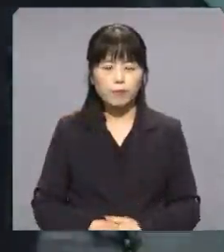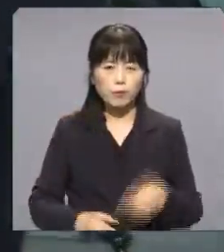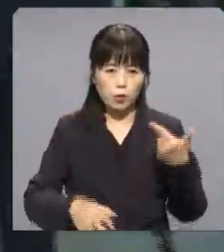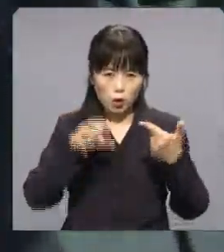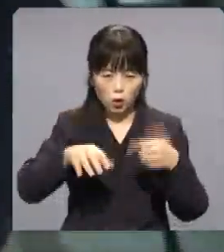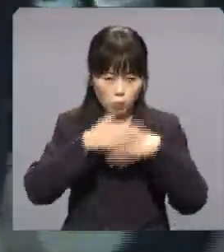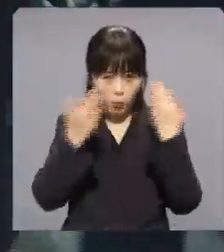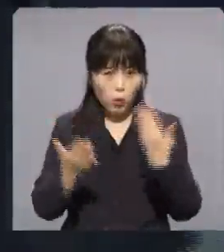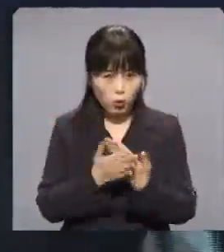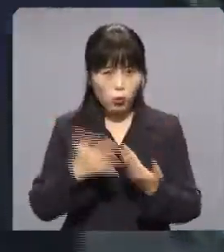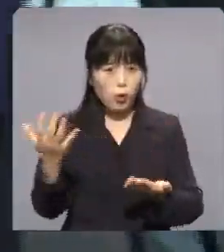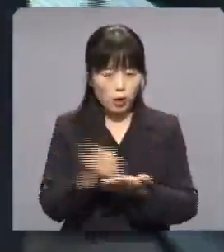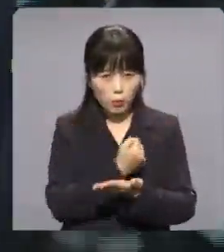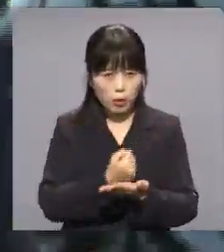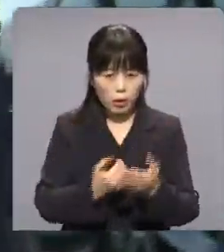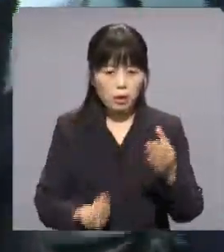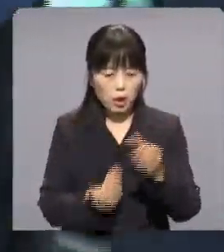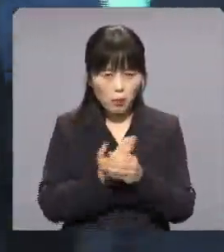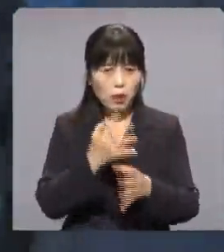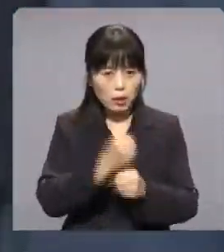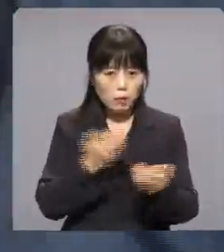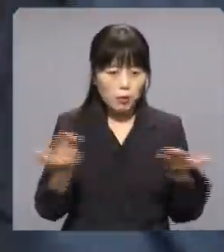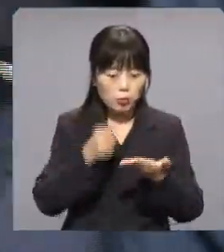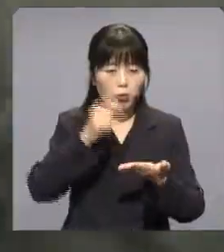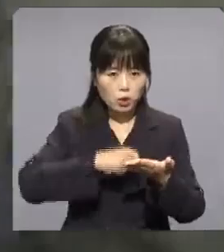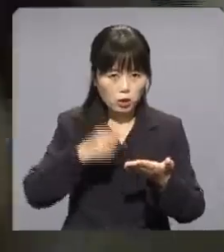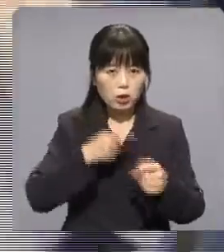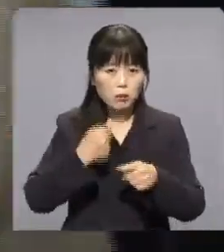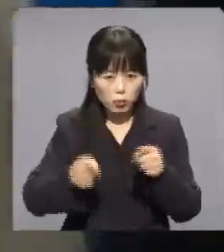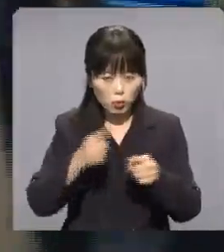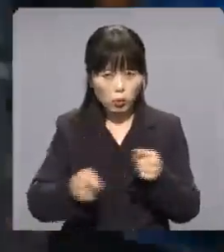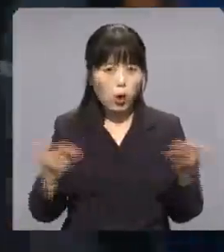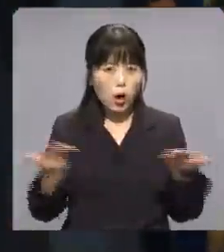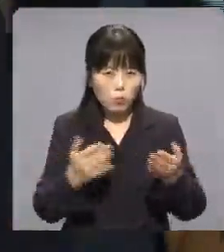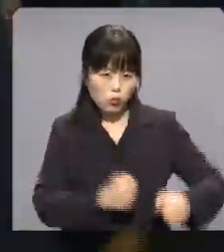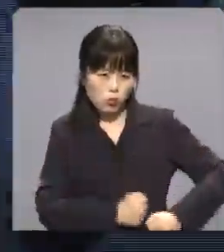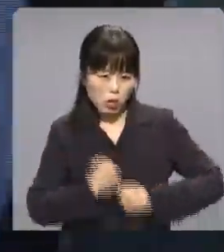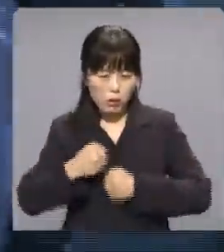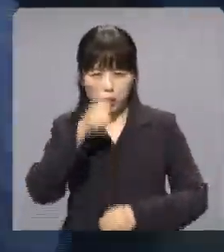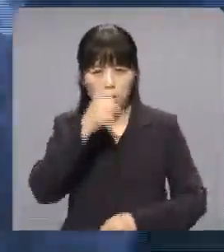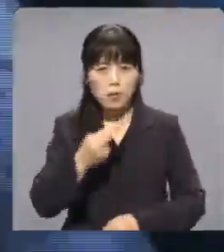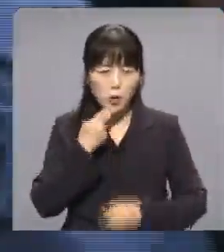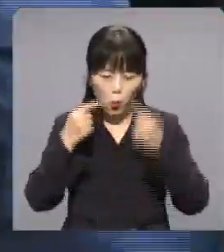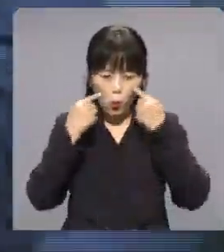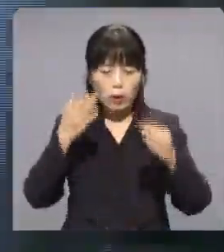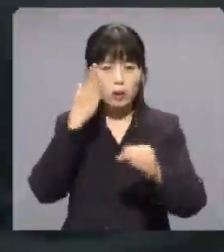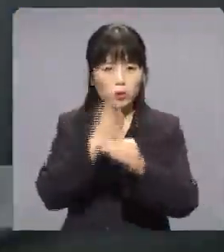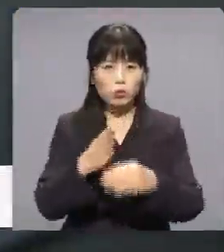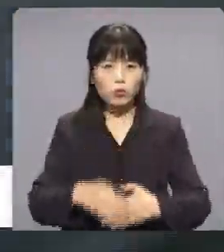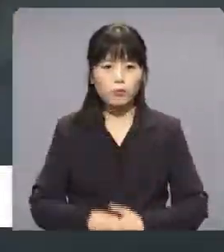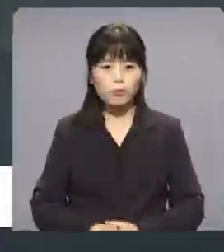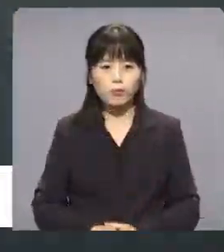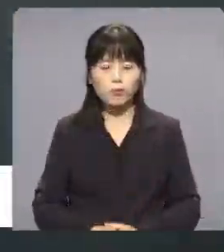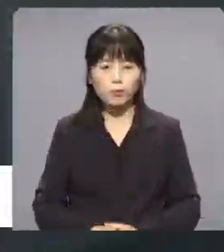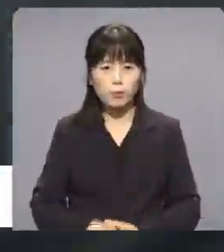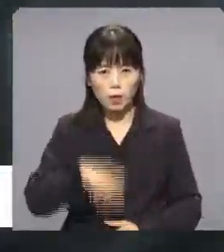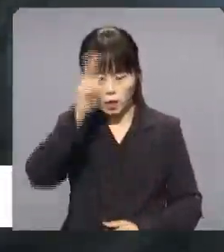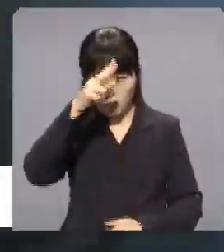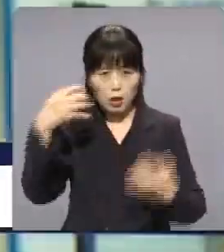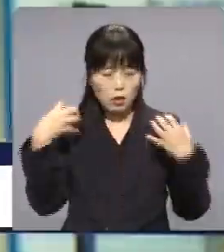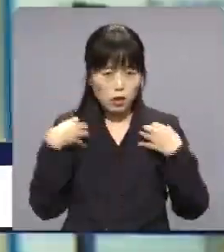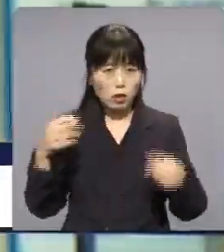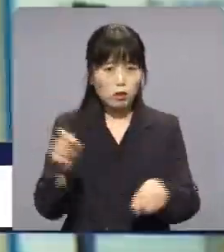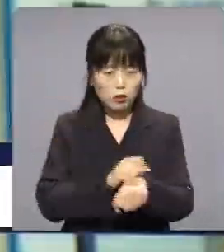여섯 곳 모두에서 확보된 참사 당일 급물지 등을 분석해 업무 태만 여부를 확인 중입니다.